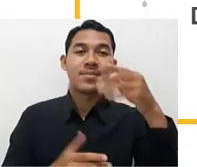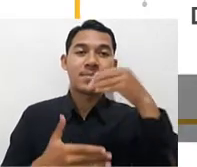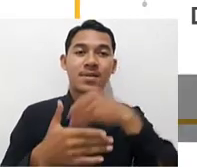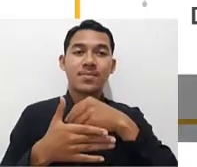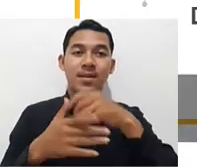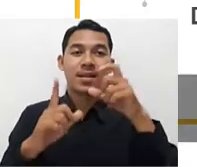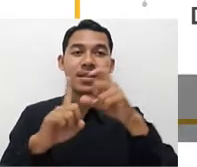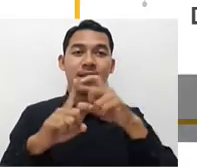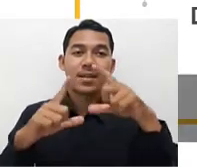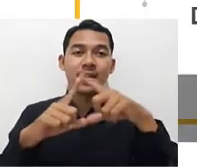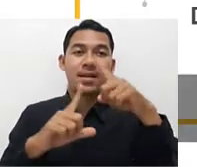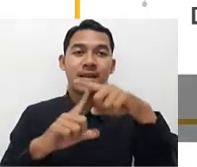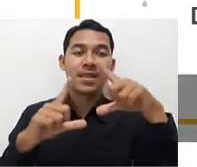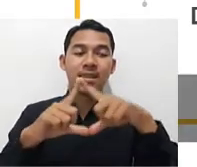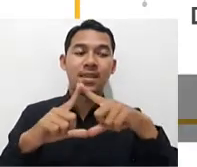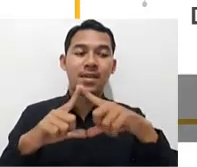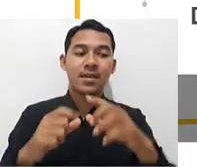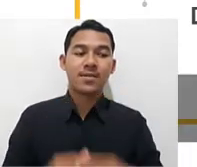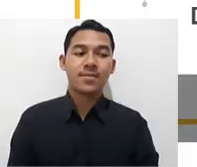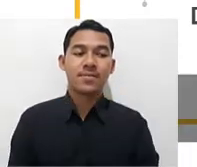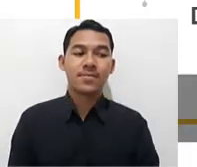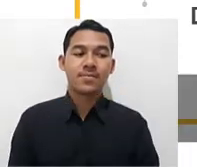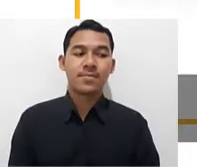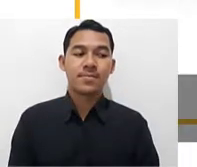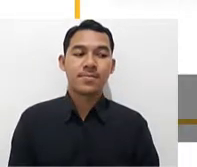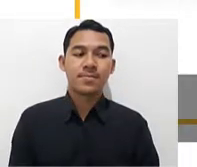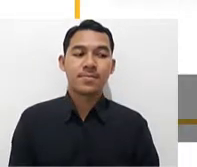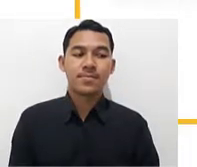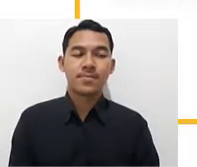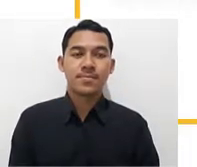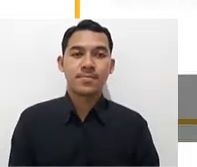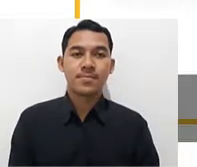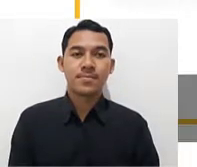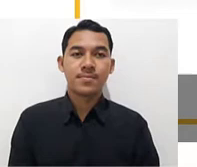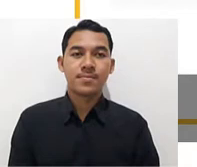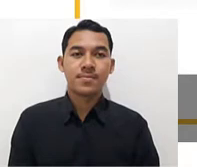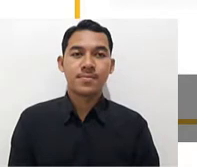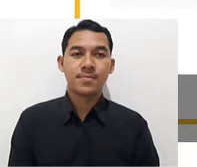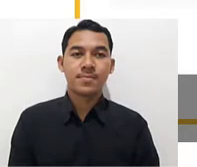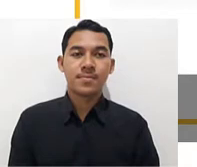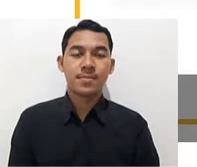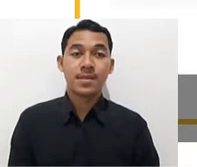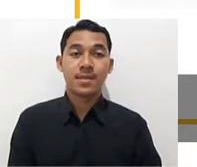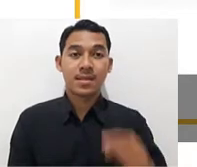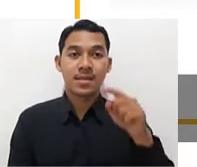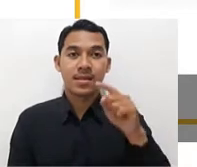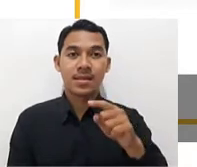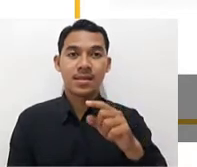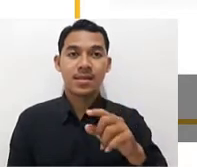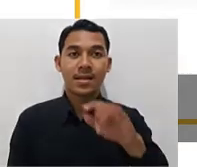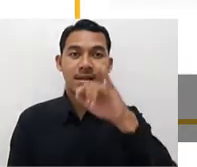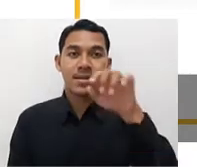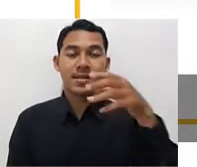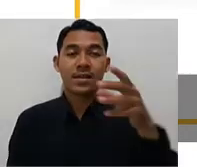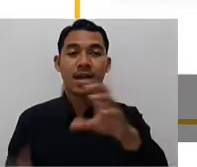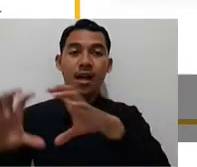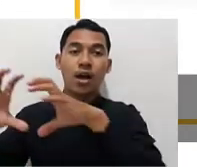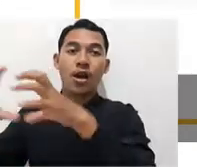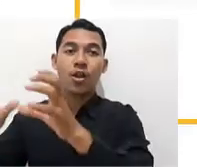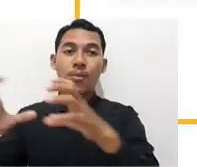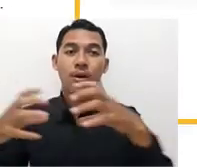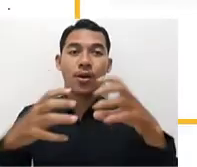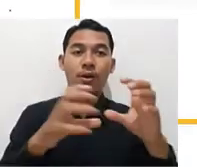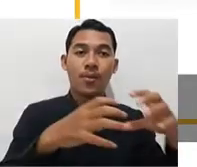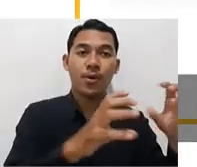gitu. Sebentar, saya pennya. Oke. Nah, sekarang ke jenis-jenis register. Di sini kita ada